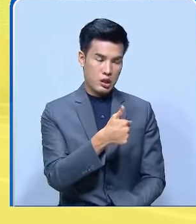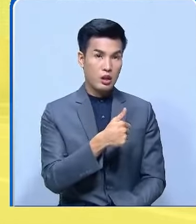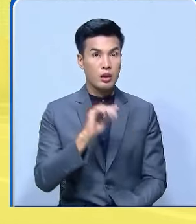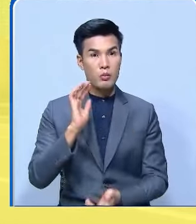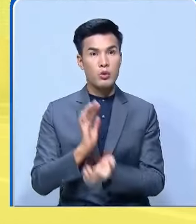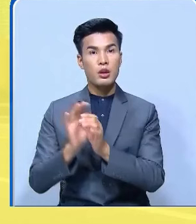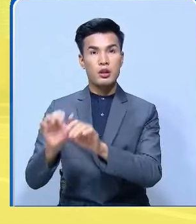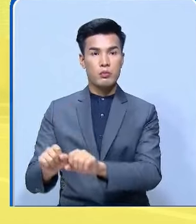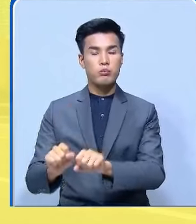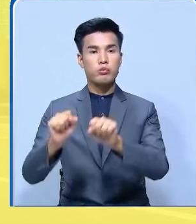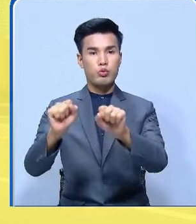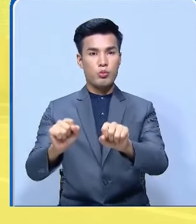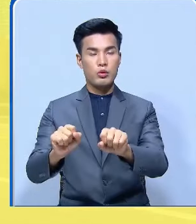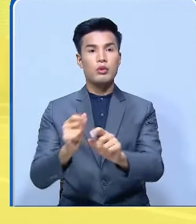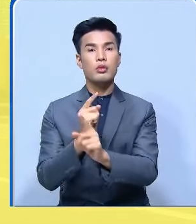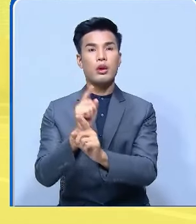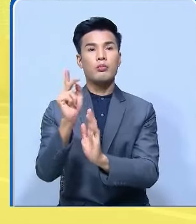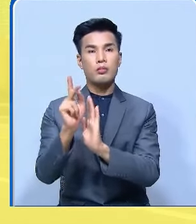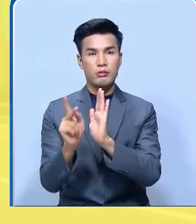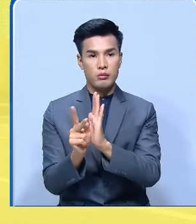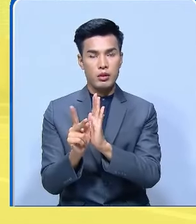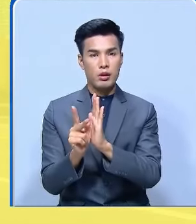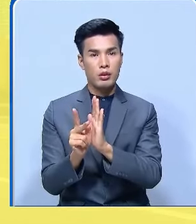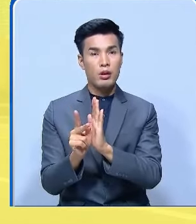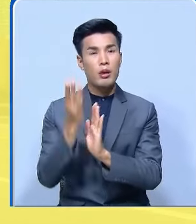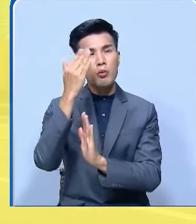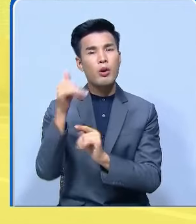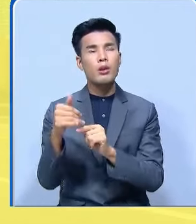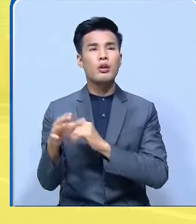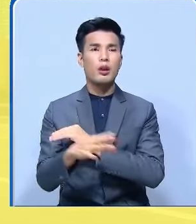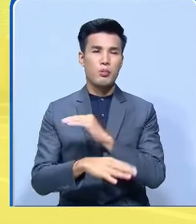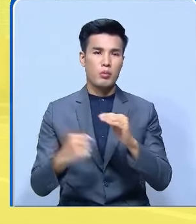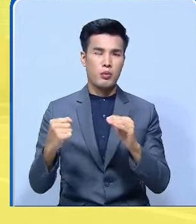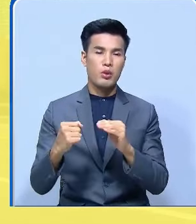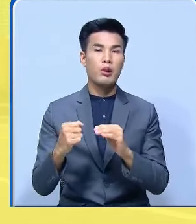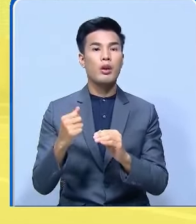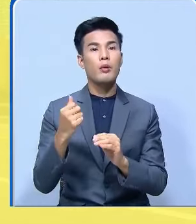มตัวนายธวัชชัยไปดำเนินการตามกฎหมายอะค่ะยังไงเพราะว่าเป็นคดีลักทรัพย์อะเป็นคดีอาญ